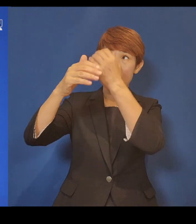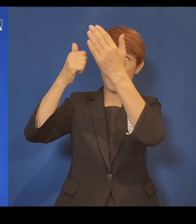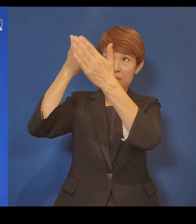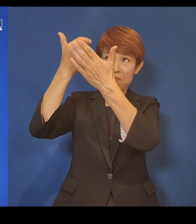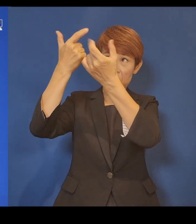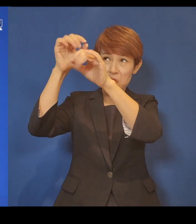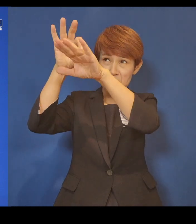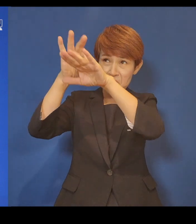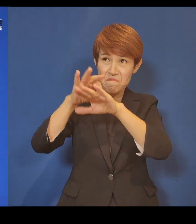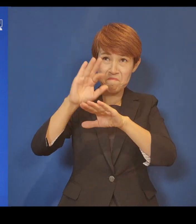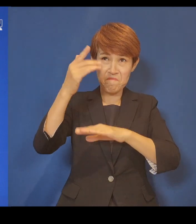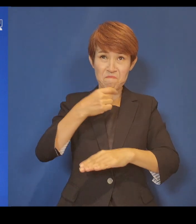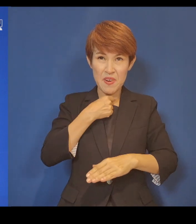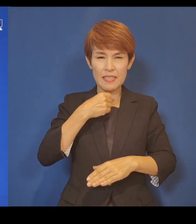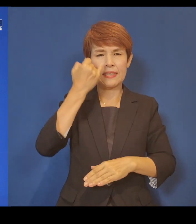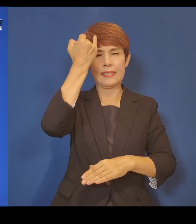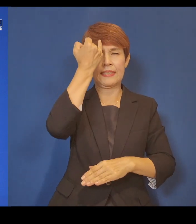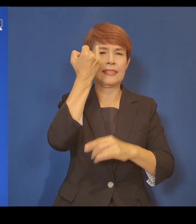하나님과 같이 되고 싶었어요.